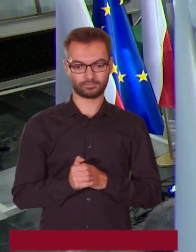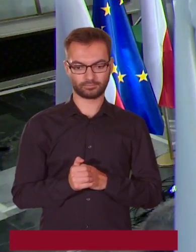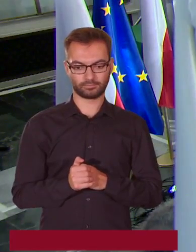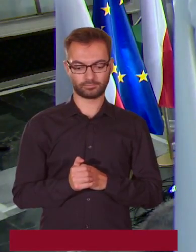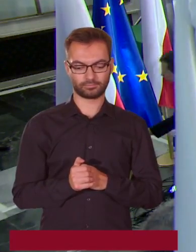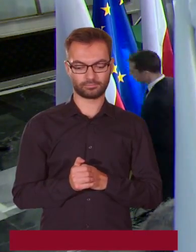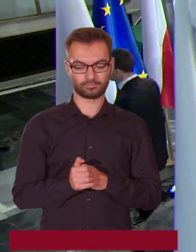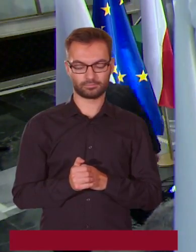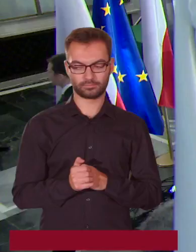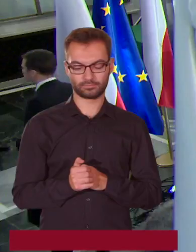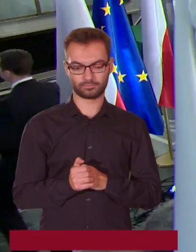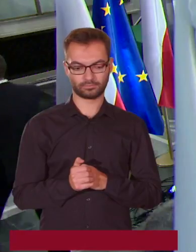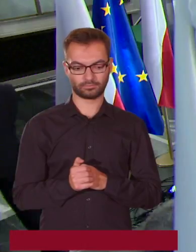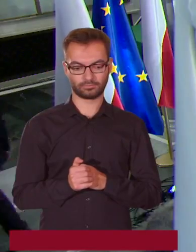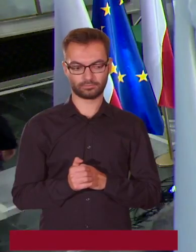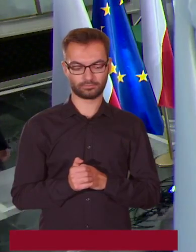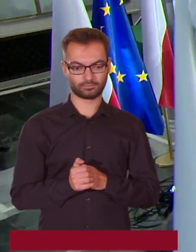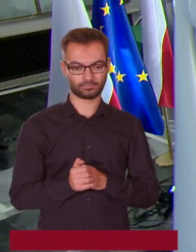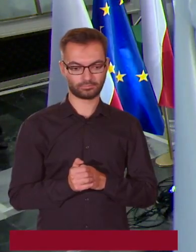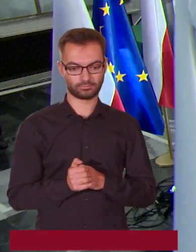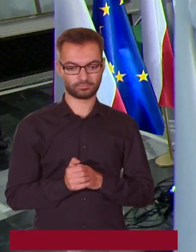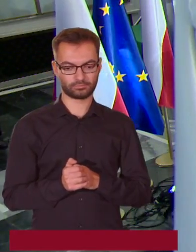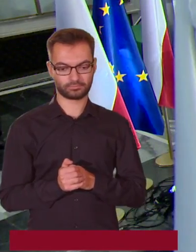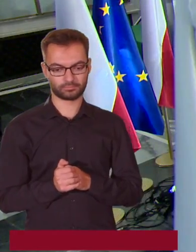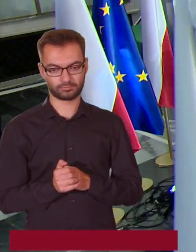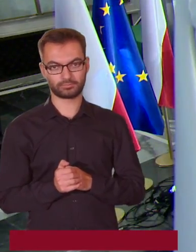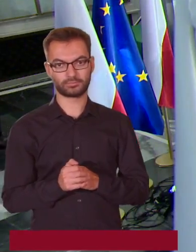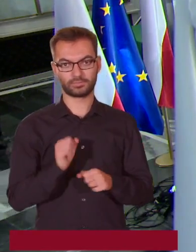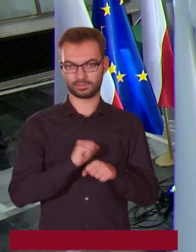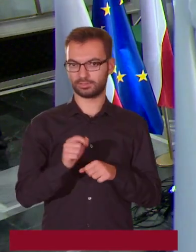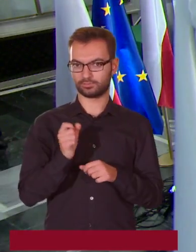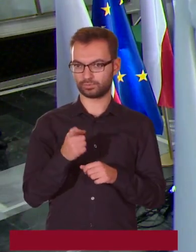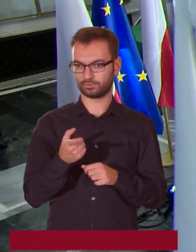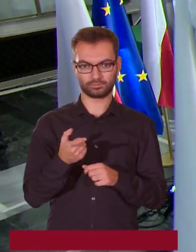Nie? Czy jest na sali pan poseł Kazimierz Gwiazdowski?